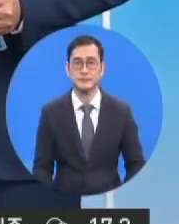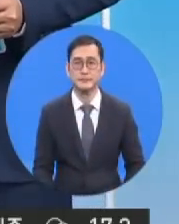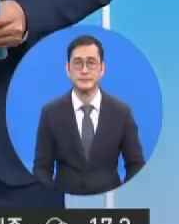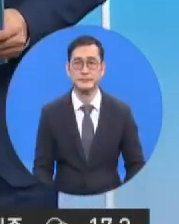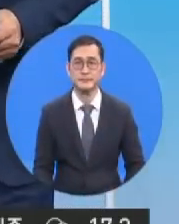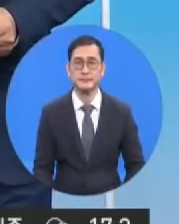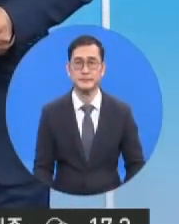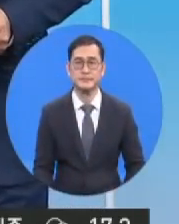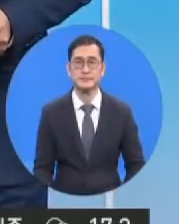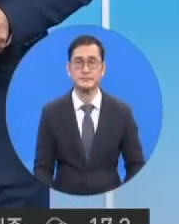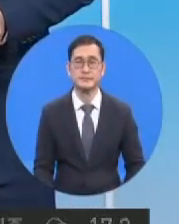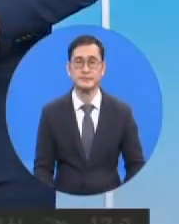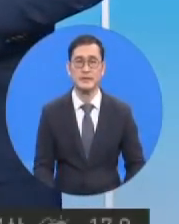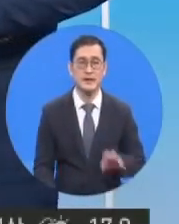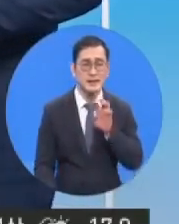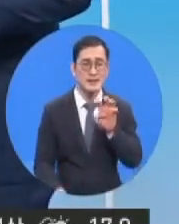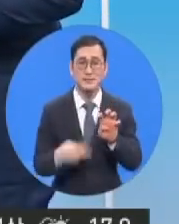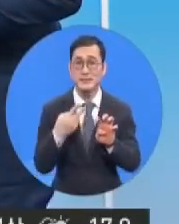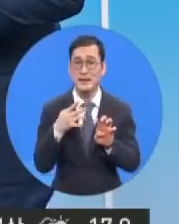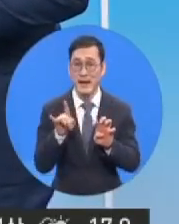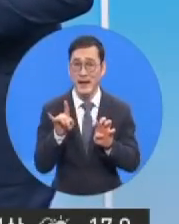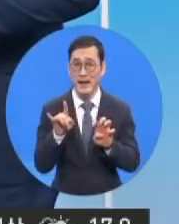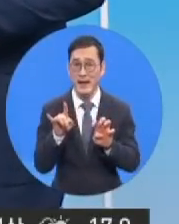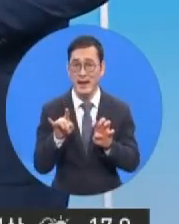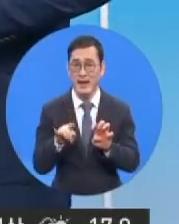보면요, 40대에서 박 후보가